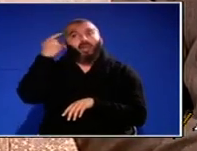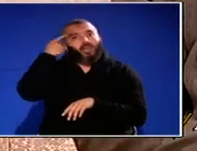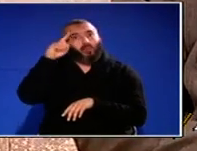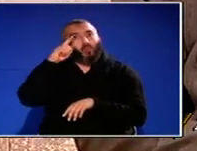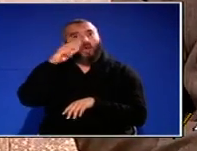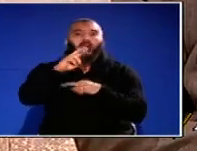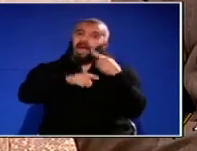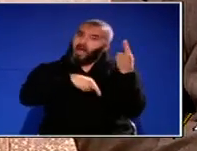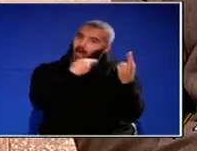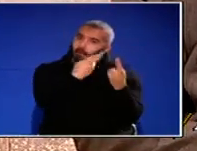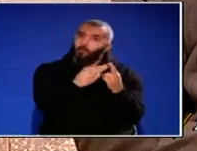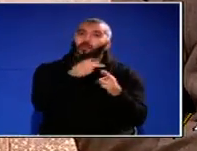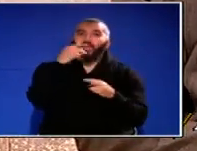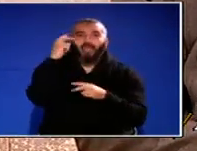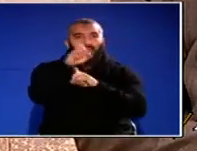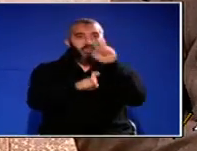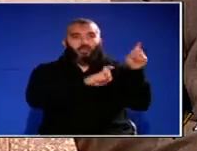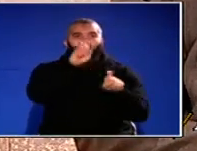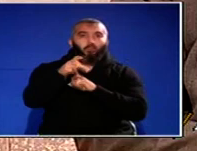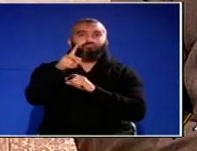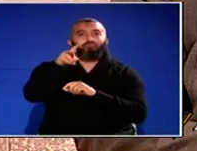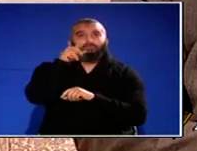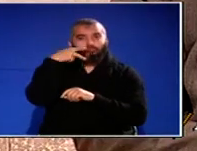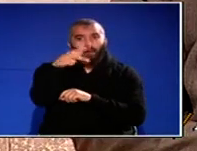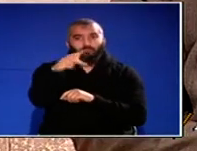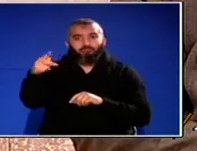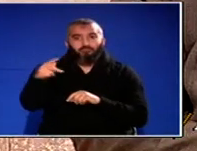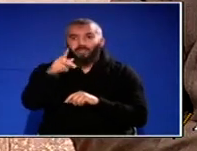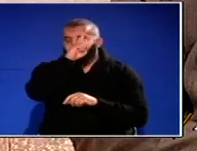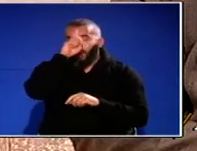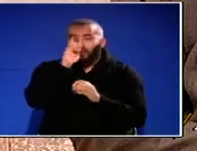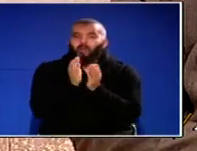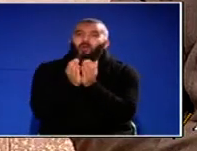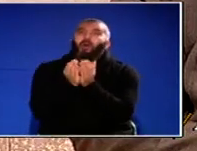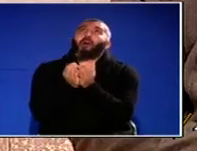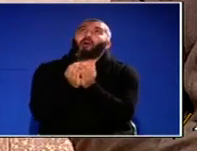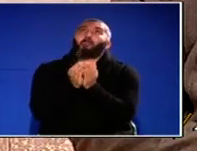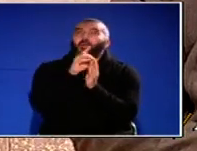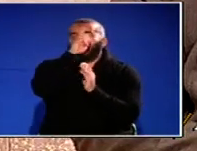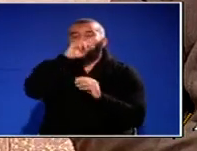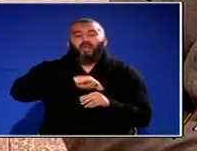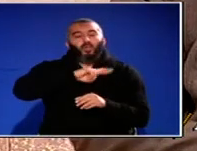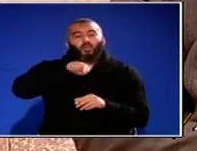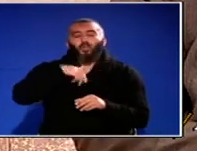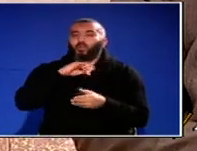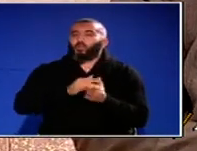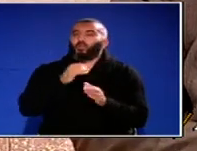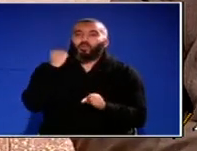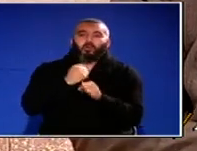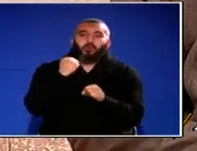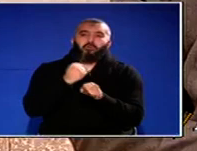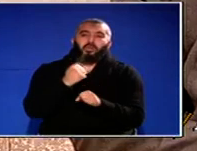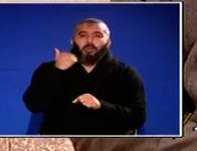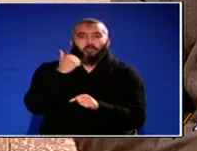ساغية لما تتفضلون به. دعينا الله لكم ولنا الخير والثبات والعمل الصالح، وأن